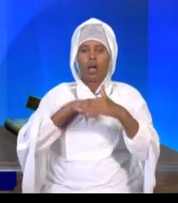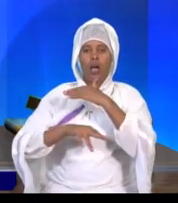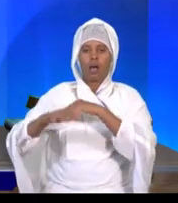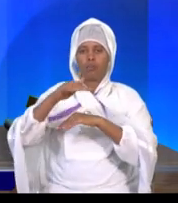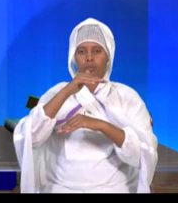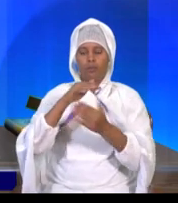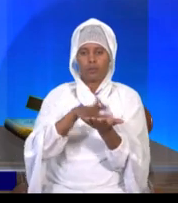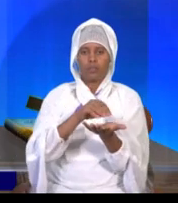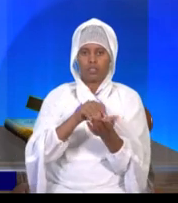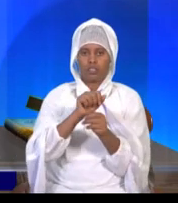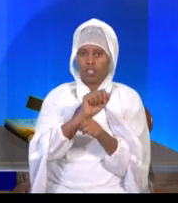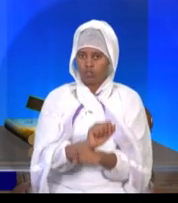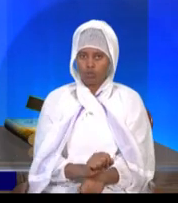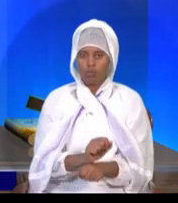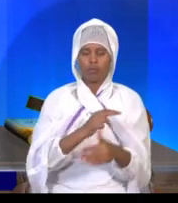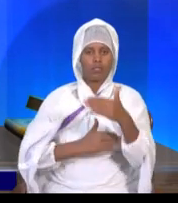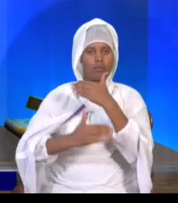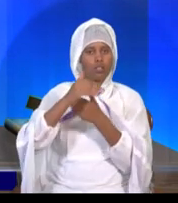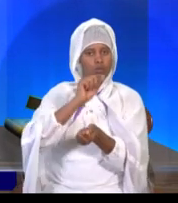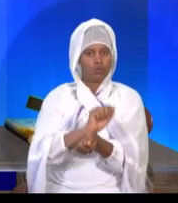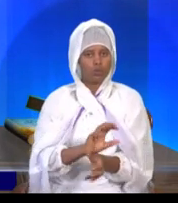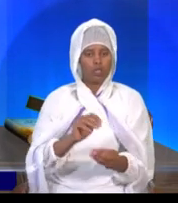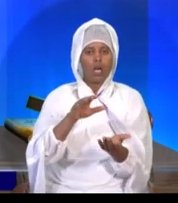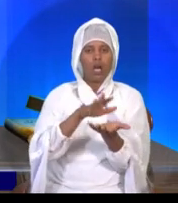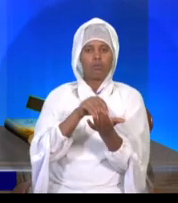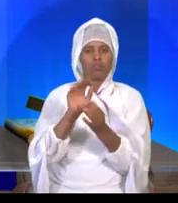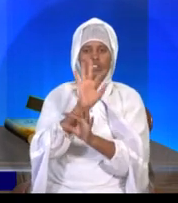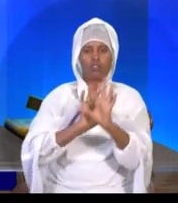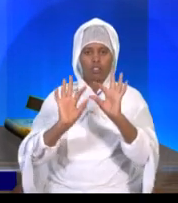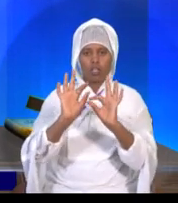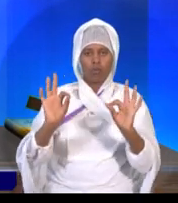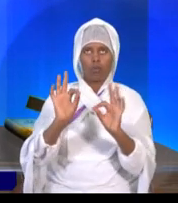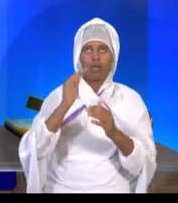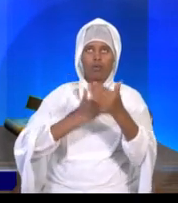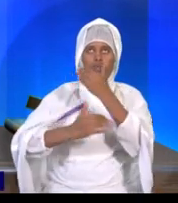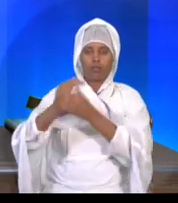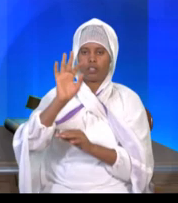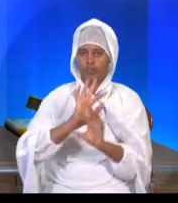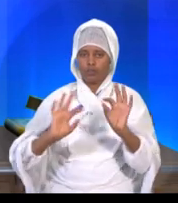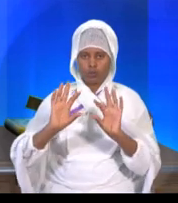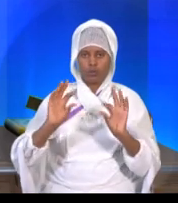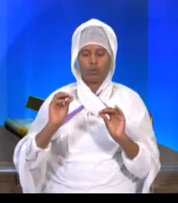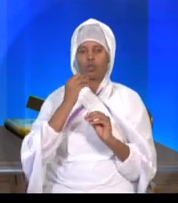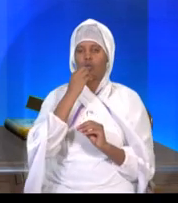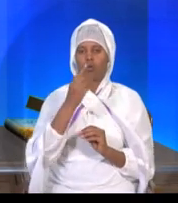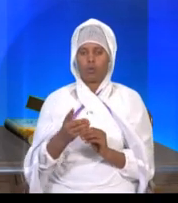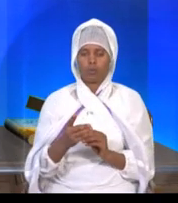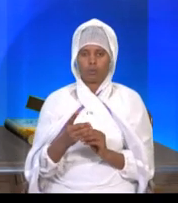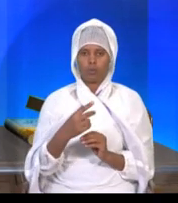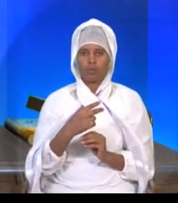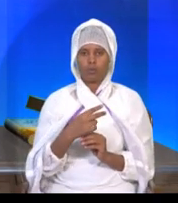ኣብ ምድሪ ዝኣሰርኩምዎ ኣብ ሰማይ እሱር እዩ ኣብ ምድሪ ዝፈታሕኩምዎ ኣብ ሰማይ ፍትሕ እዩ